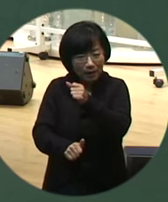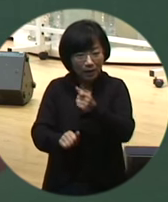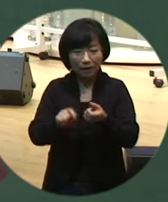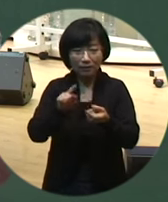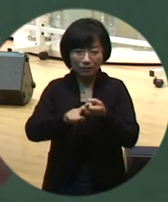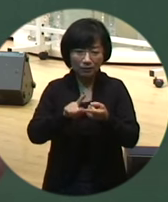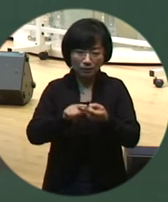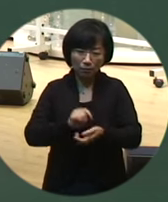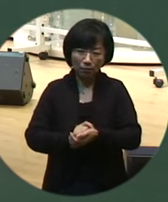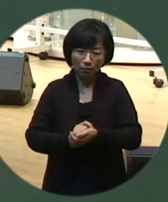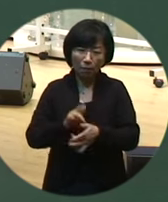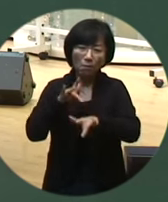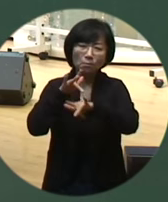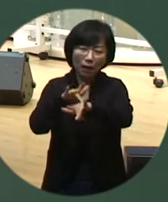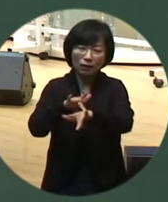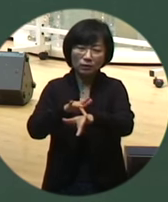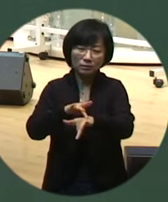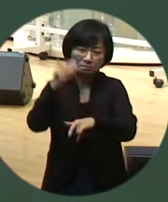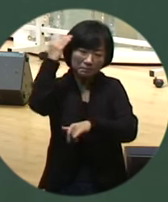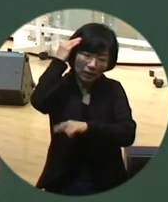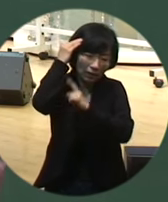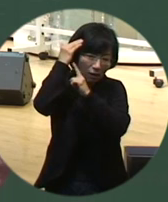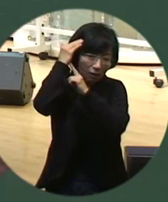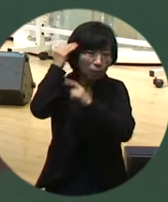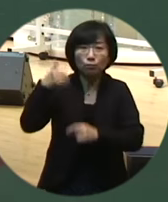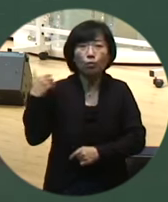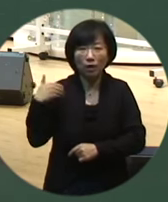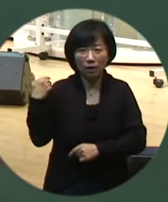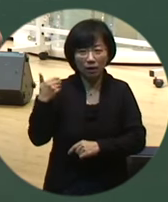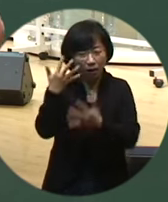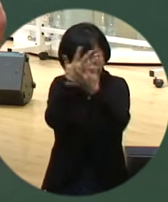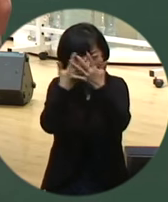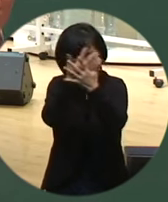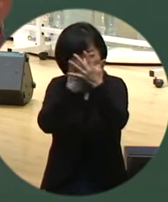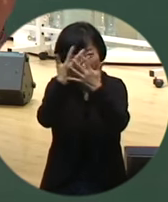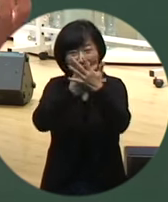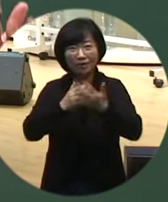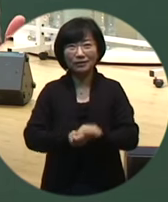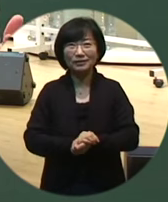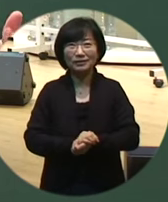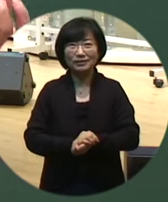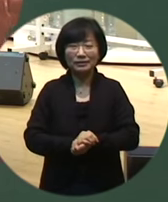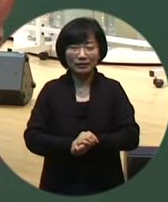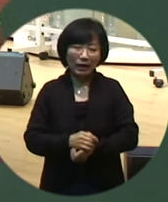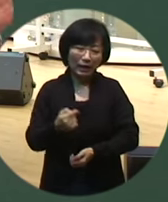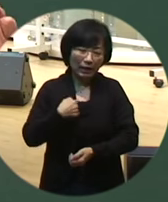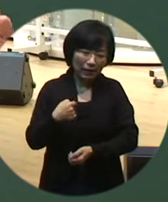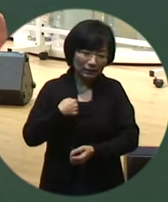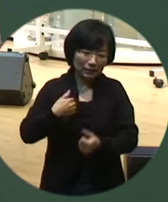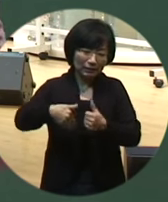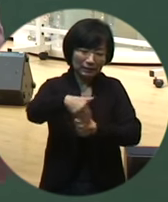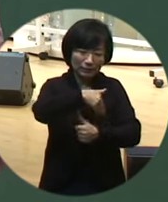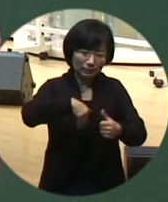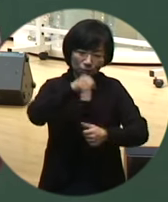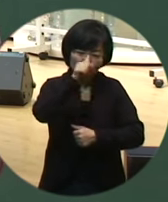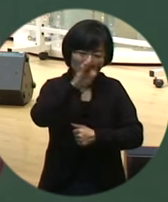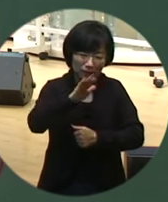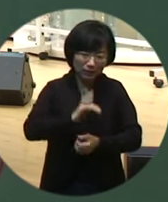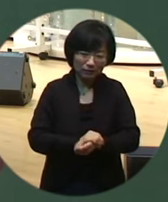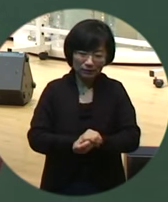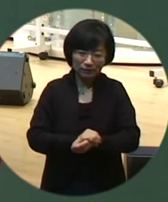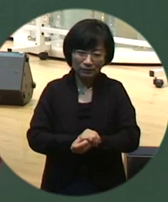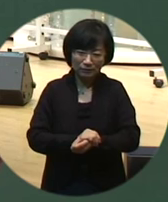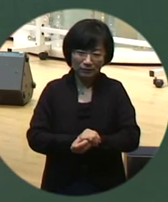people simply do not comprehend that the reason for their failure, the reason why things do not work out for them is here. 자꾸 무슨 조건이 안 좋고 배경이 안 좋고 주변 사람이